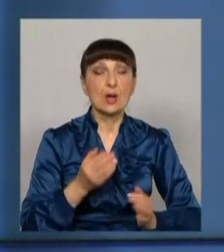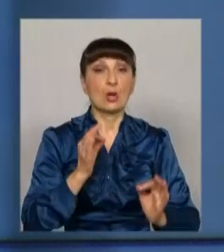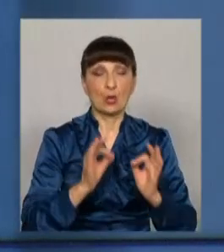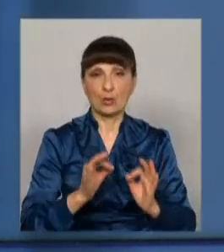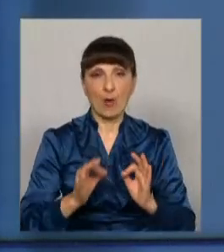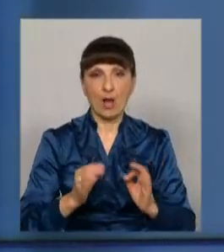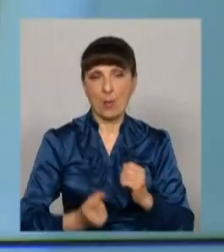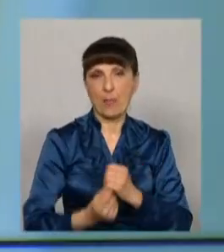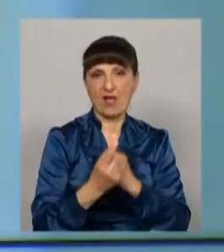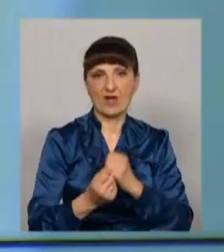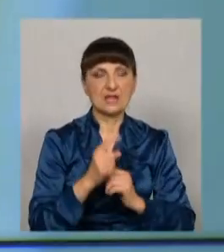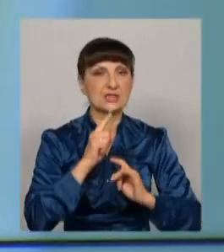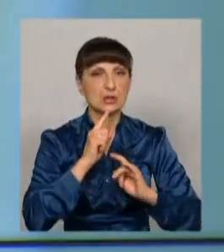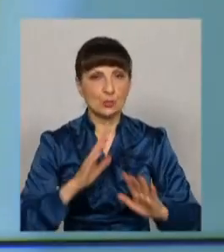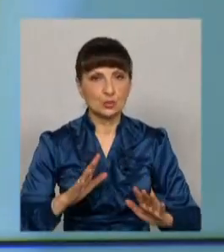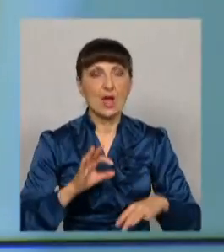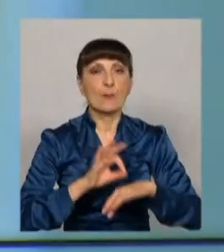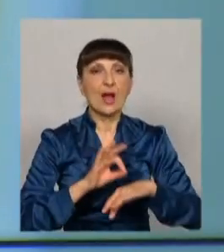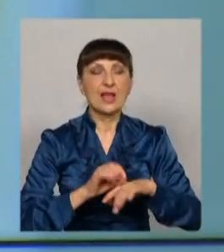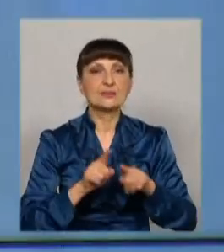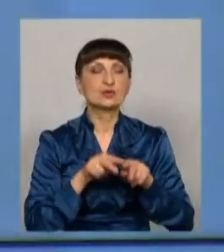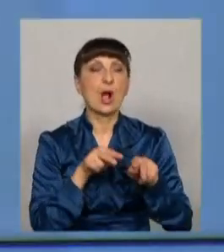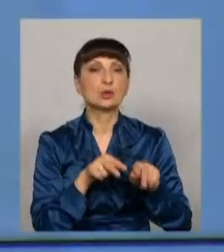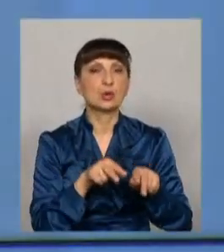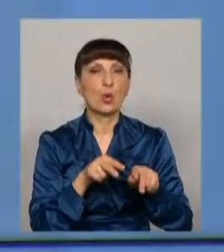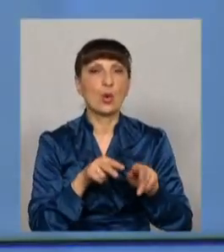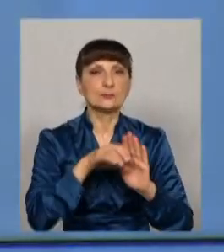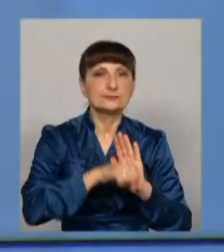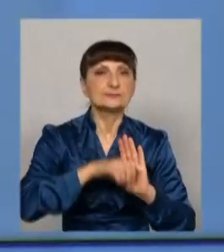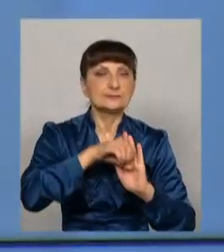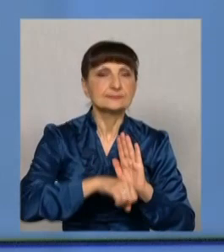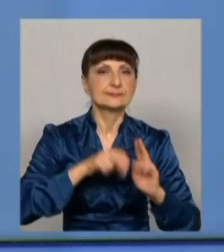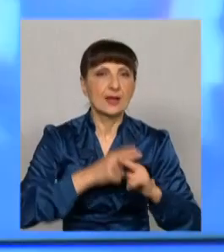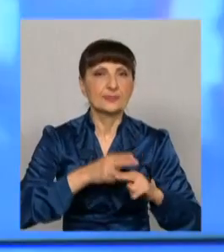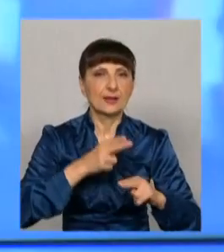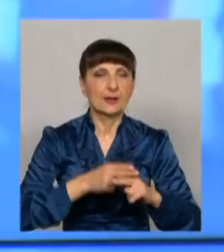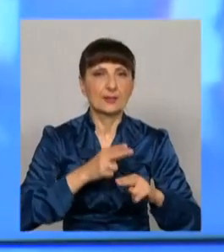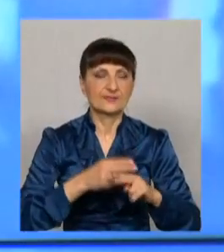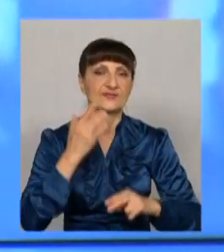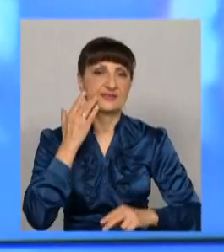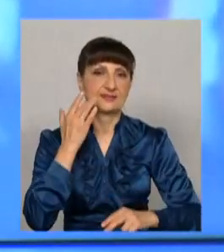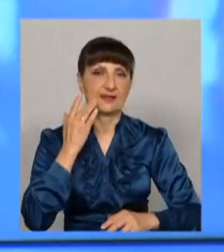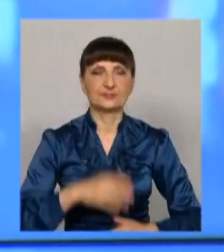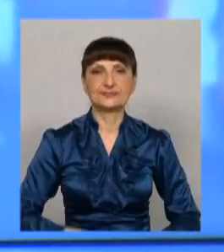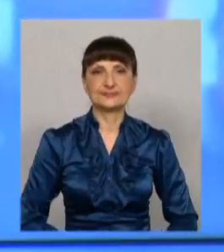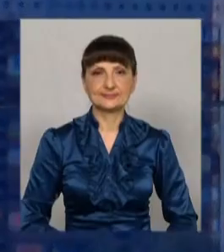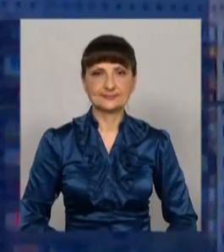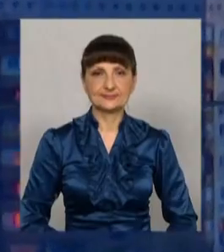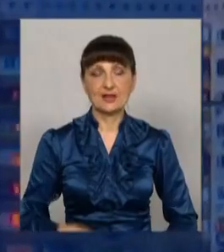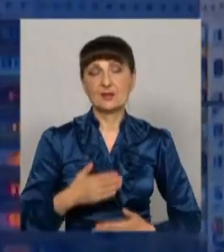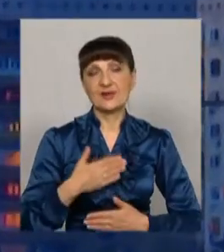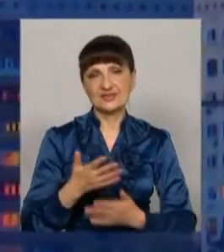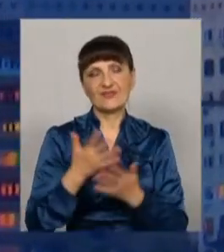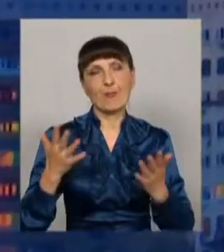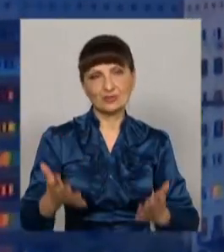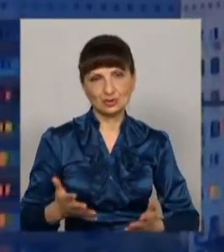страдать аллергией. То есть болезнь находится под контролем, контролируемые, а не контролируемые заболевания. Спасибо вам